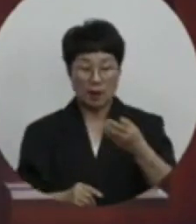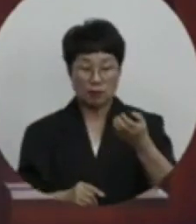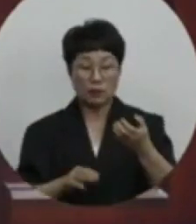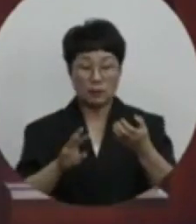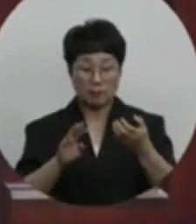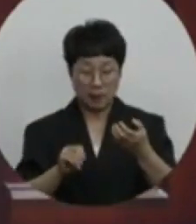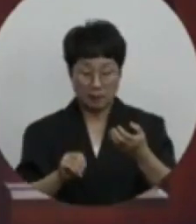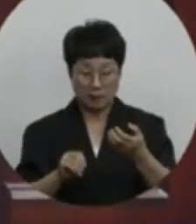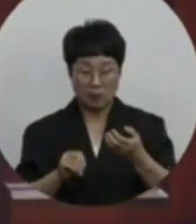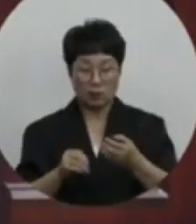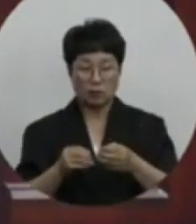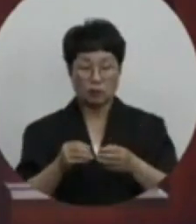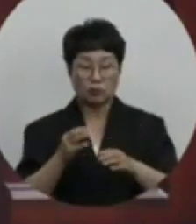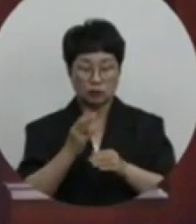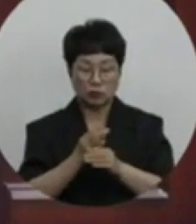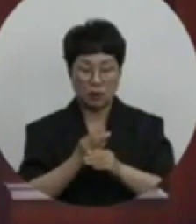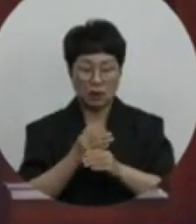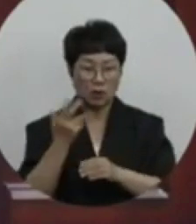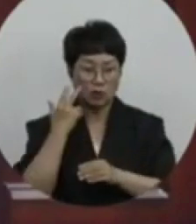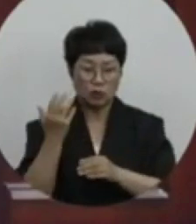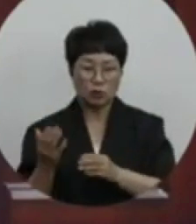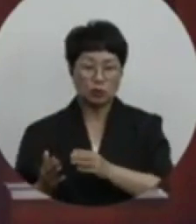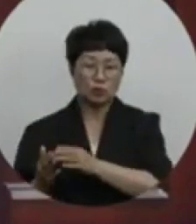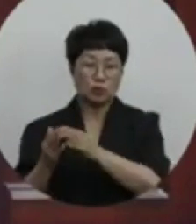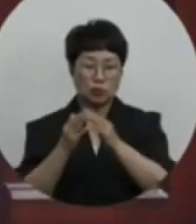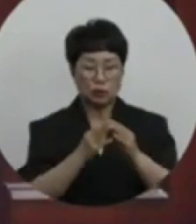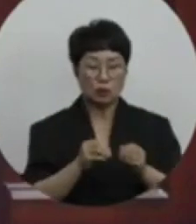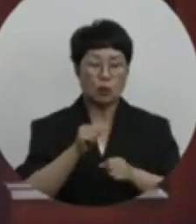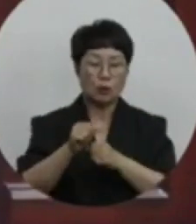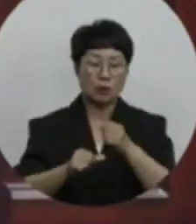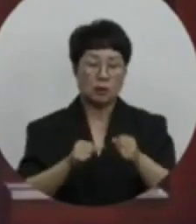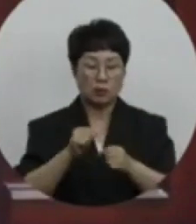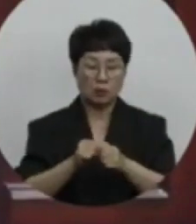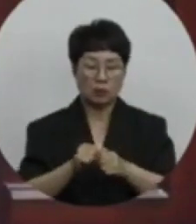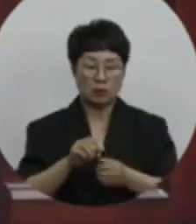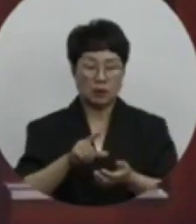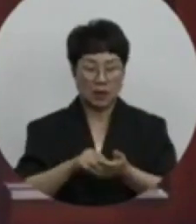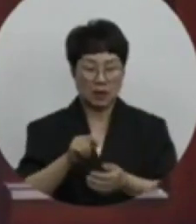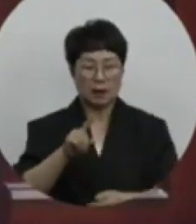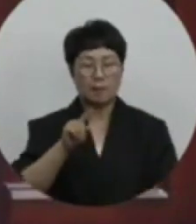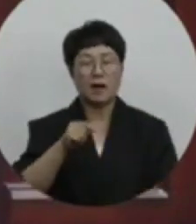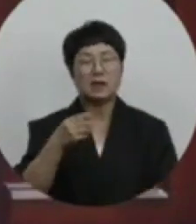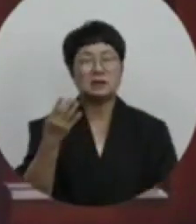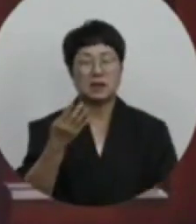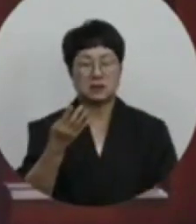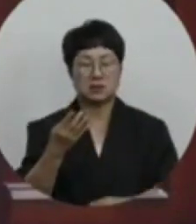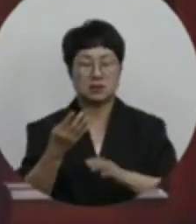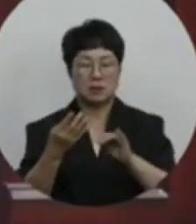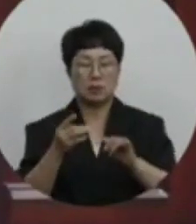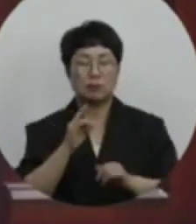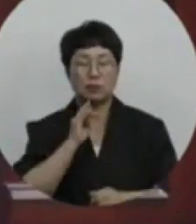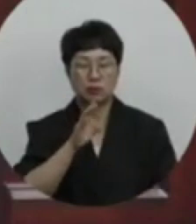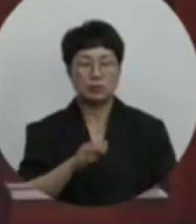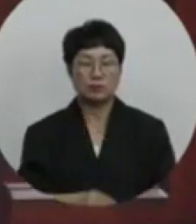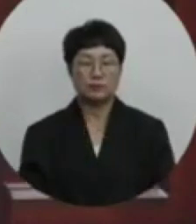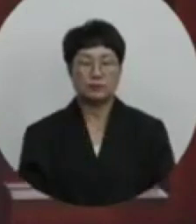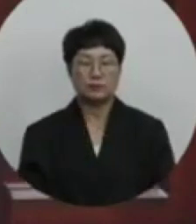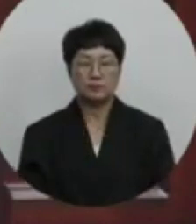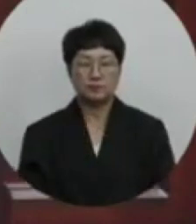명 중 우리 여주시로 5년 동안 전입한 인구수는 약 14,000여 명에